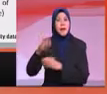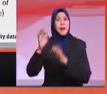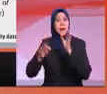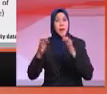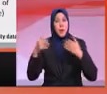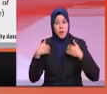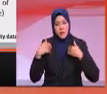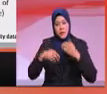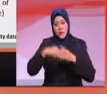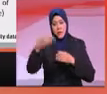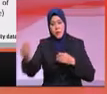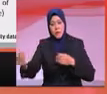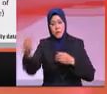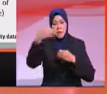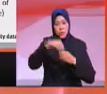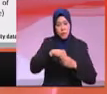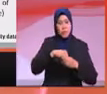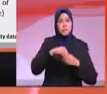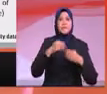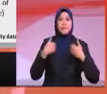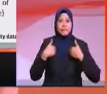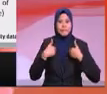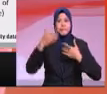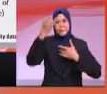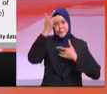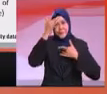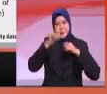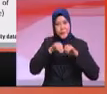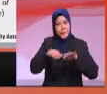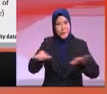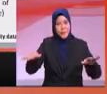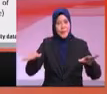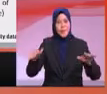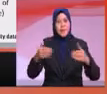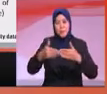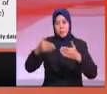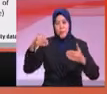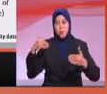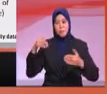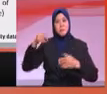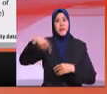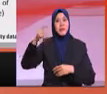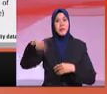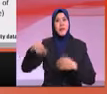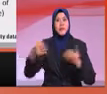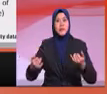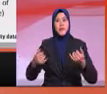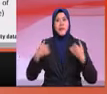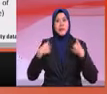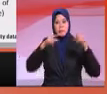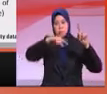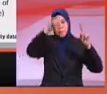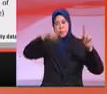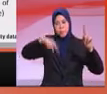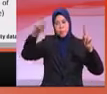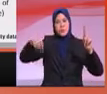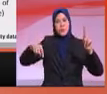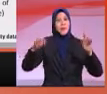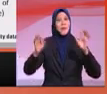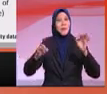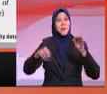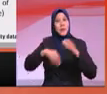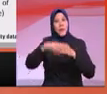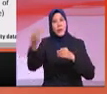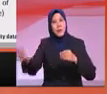ada pergerakan, maka ada jangkitan. Sebelum MCO, kita lihat inilah pergerakan penduduk kita. Apabila kita